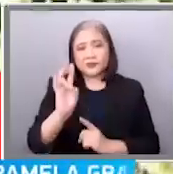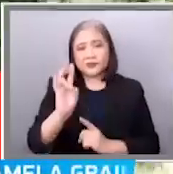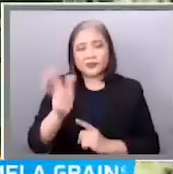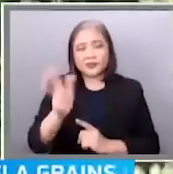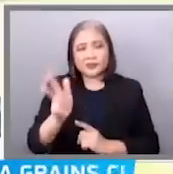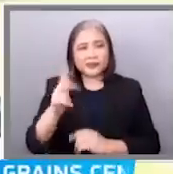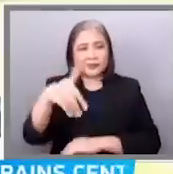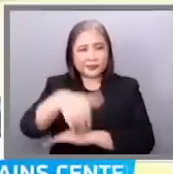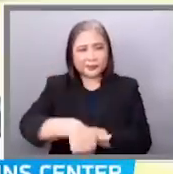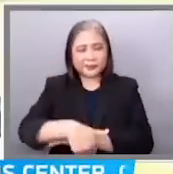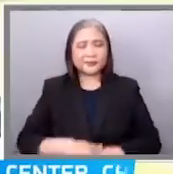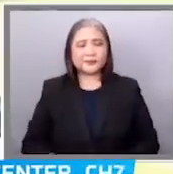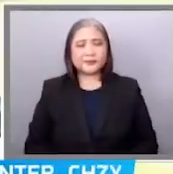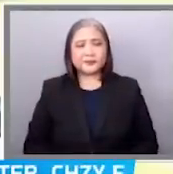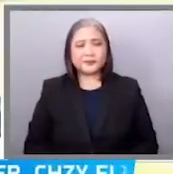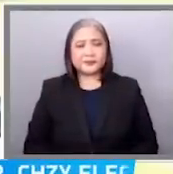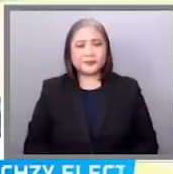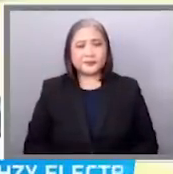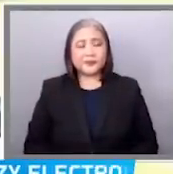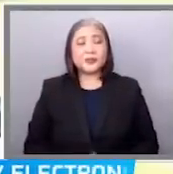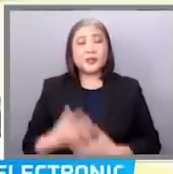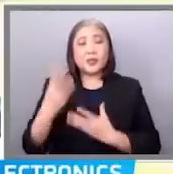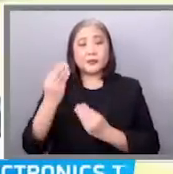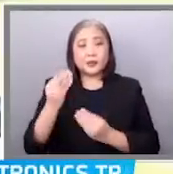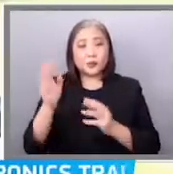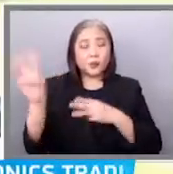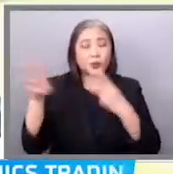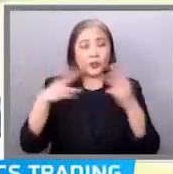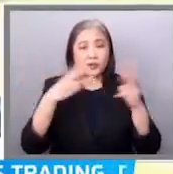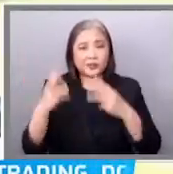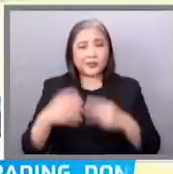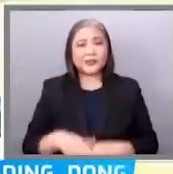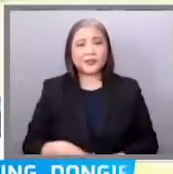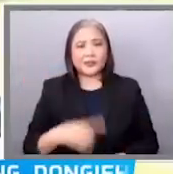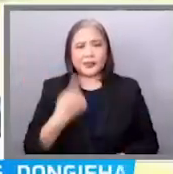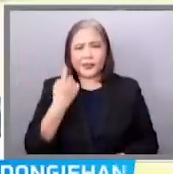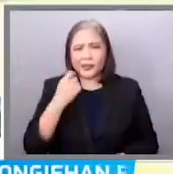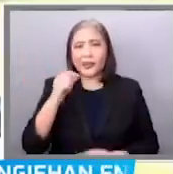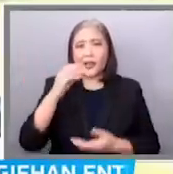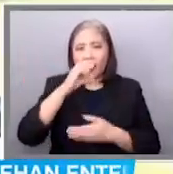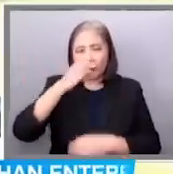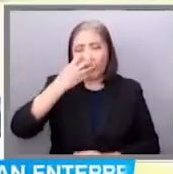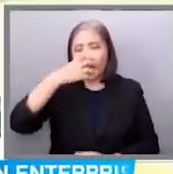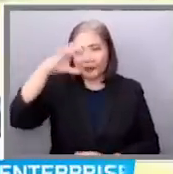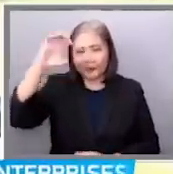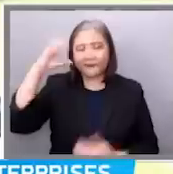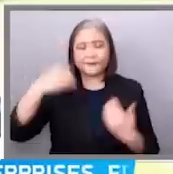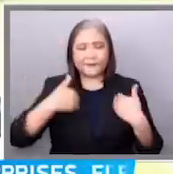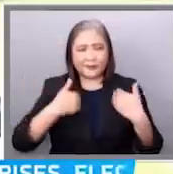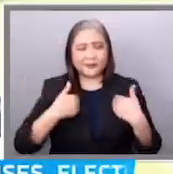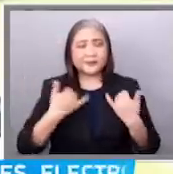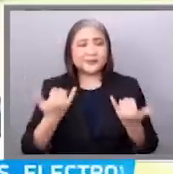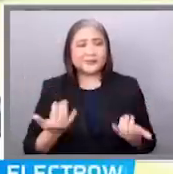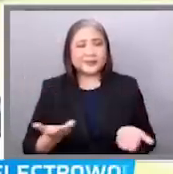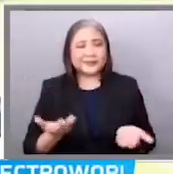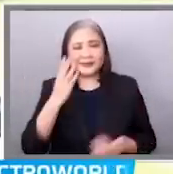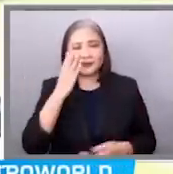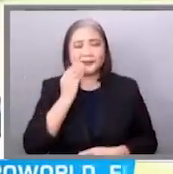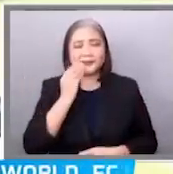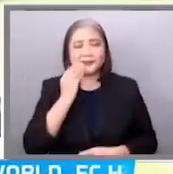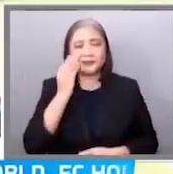update naman sa panahon. Kanina medyo o bahagyang sumikat ang araw at nakararanas tayo dito ng panakanakang ulan